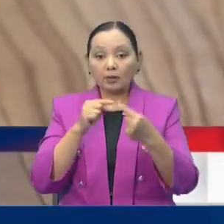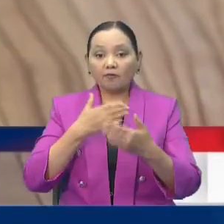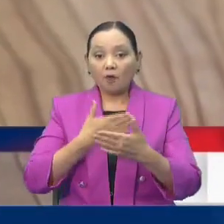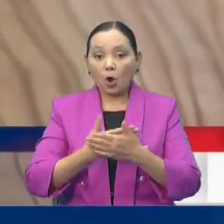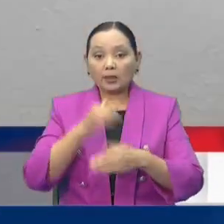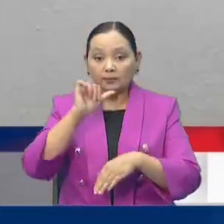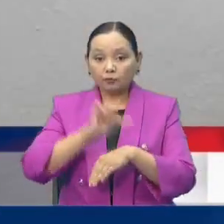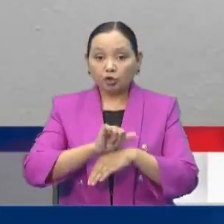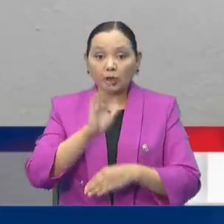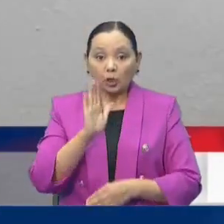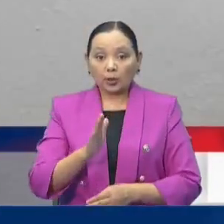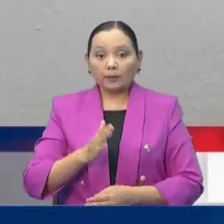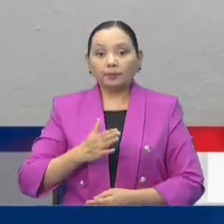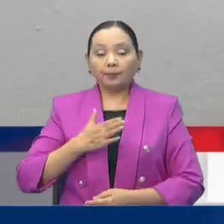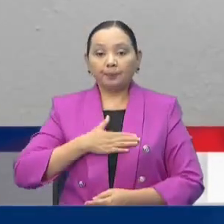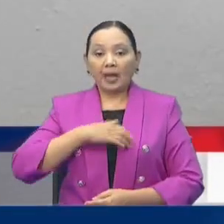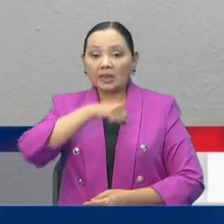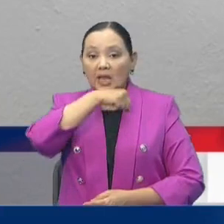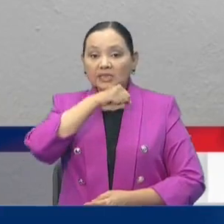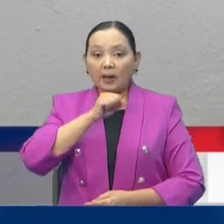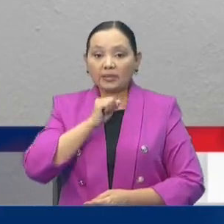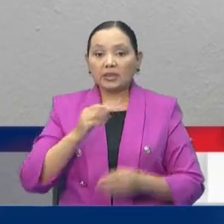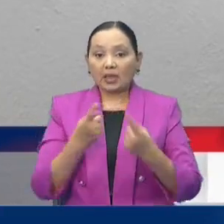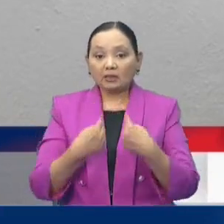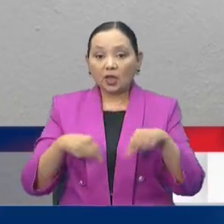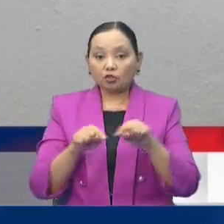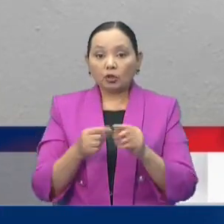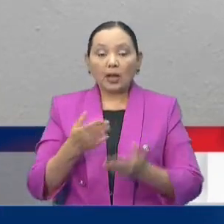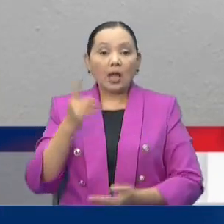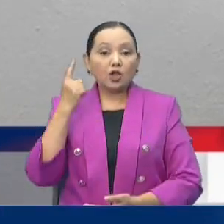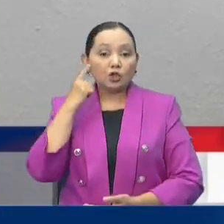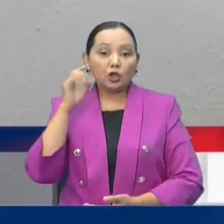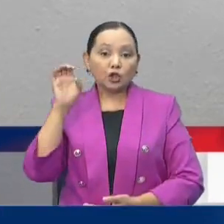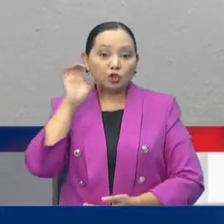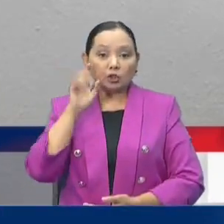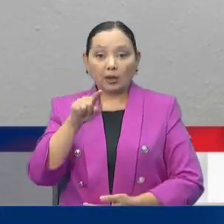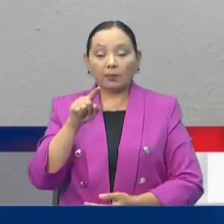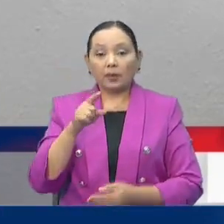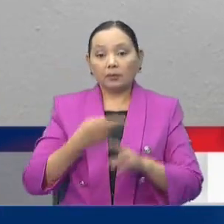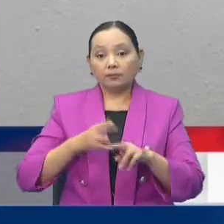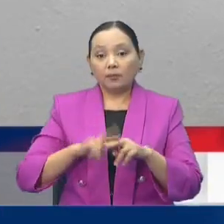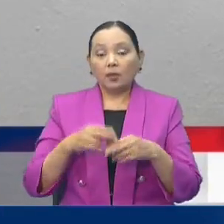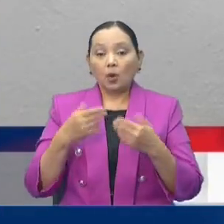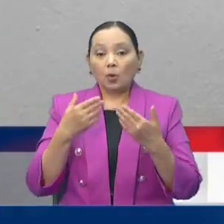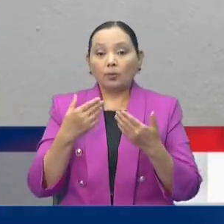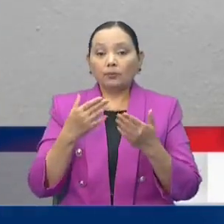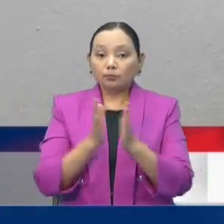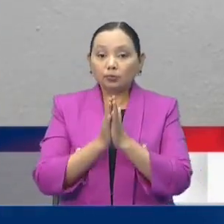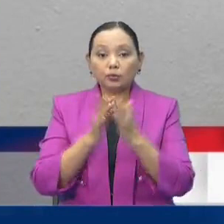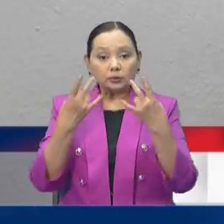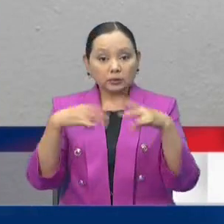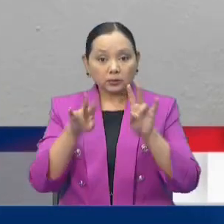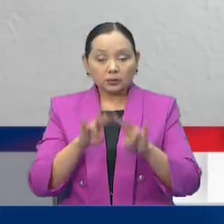faoliyatiga chek qo'yildi. Diniy ekstremistik tashkilotlarning ma'ruzalarini eshitib, ular ta'siriga tushib qolmasligini, ularni tanlagan